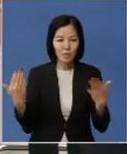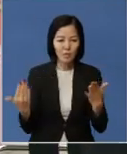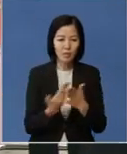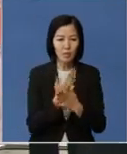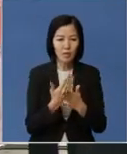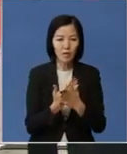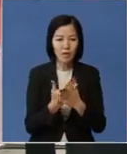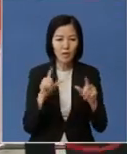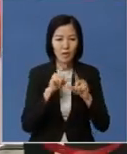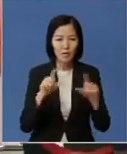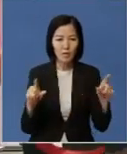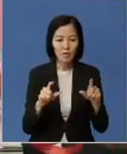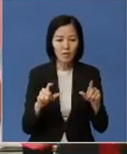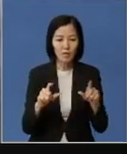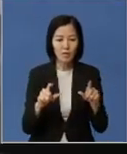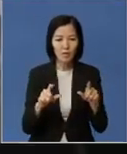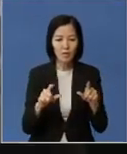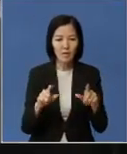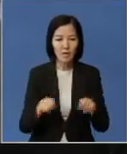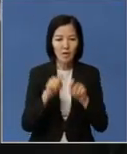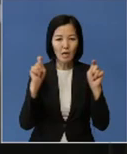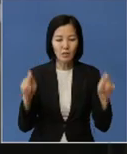қонысына ел ағалары келіп бата берді.